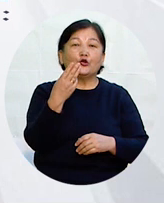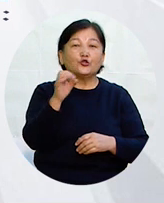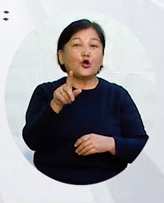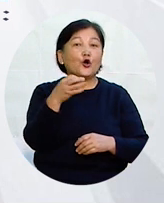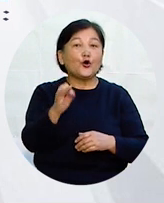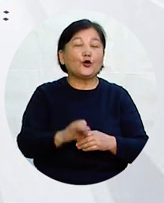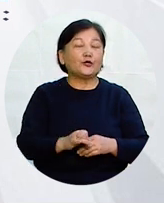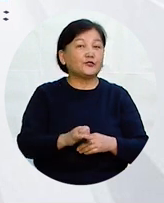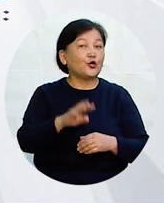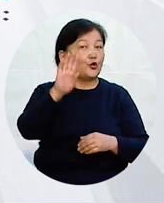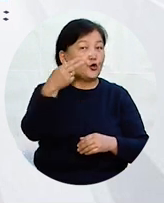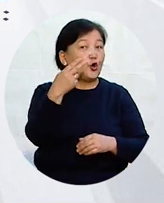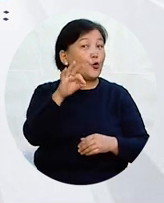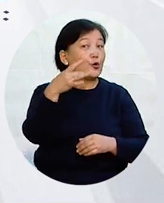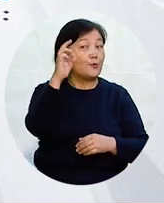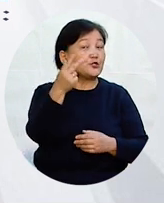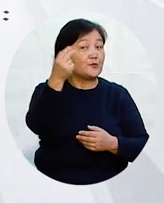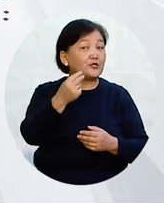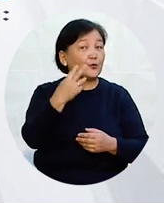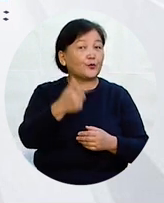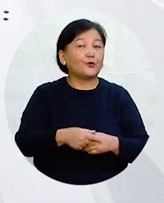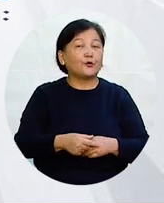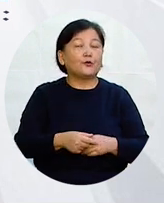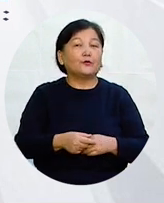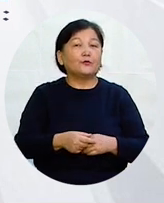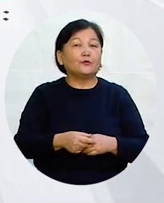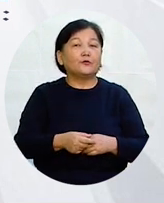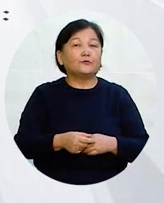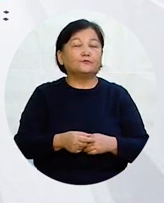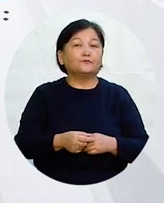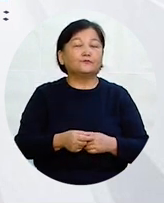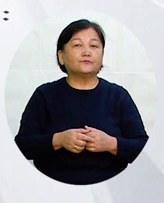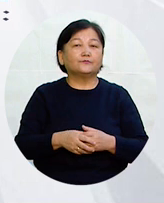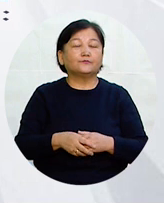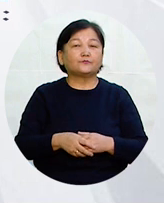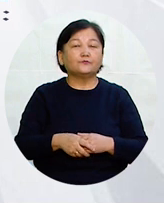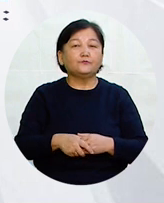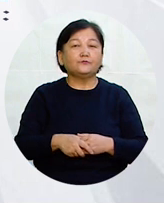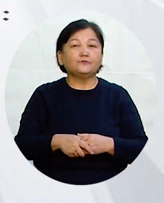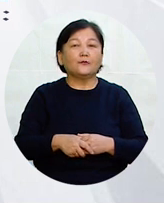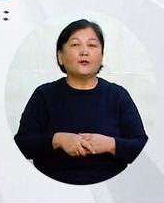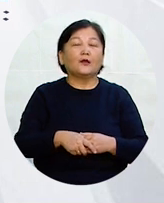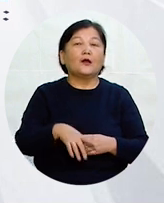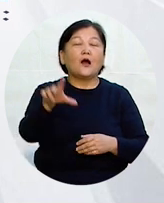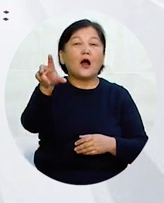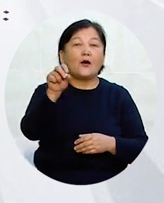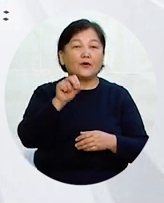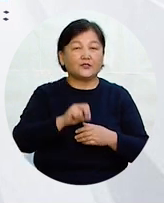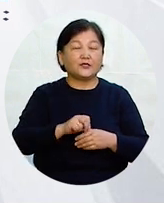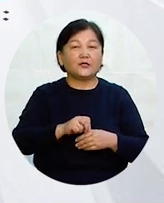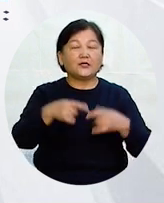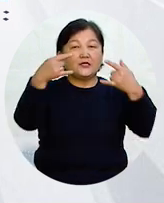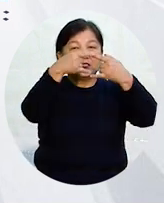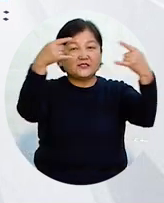гэдэг нэлээд өрөн сүчлэгтэй үг. Чохуй буюу шохойг суутгадаг байхнаа. Шохой, аван,